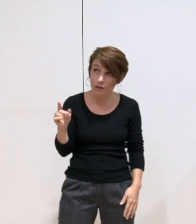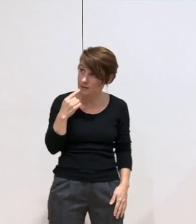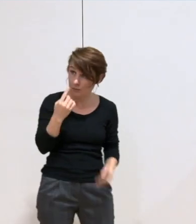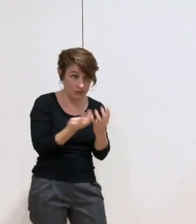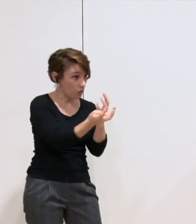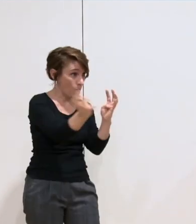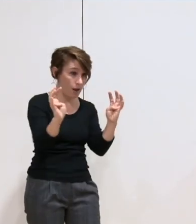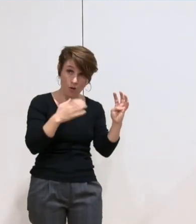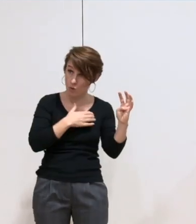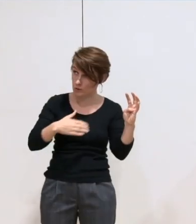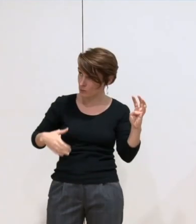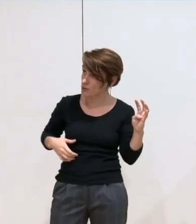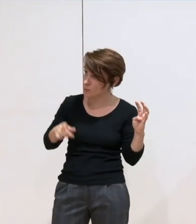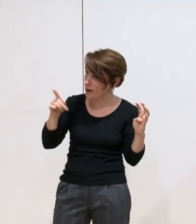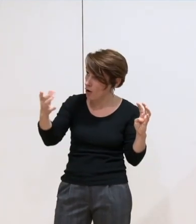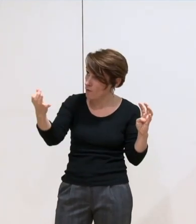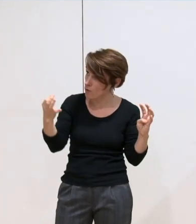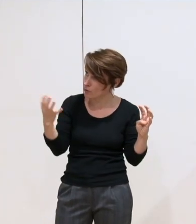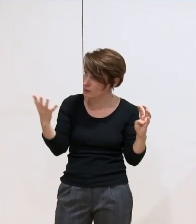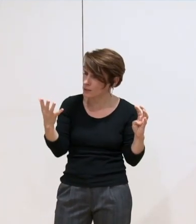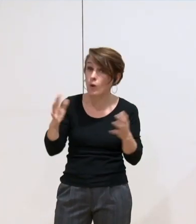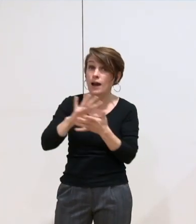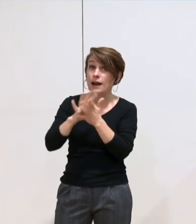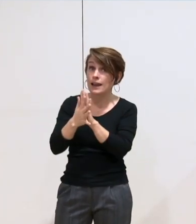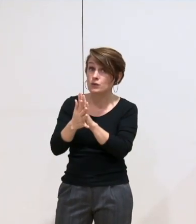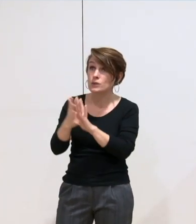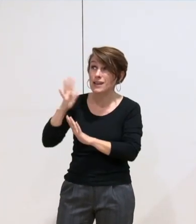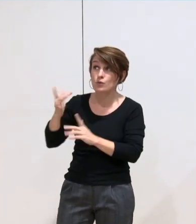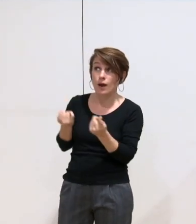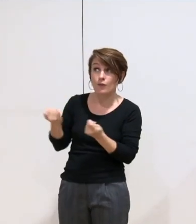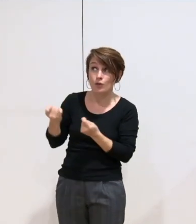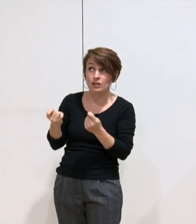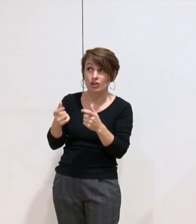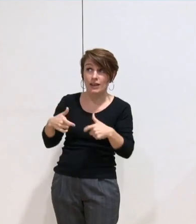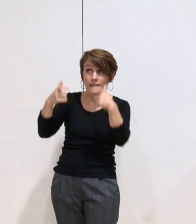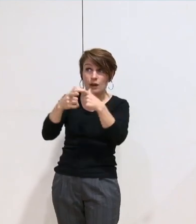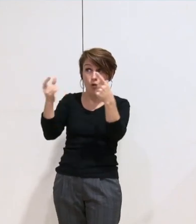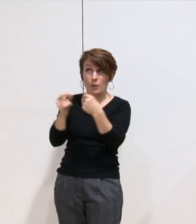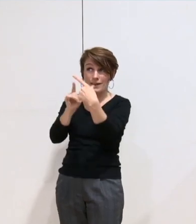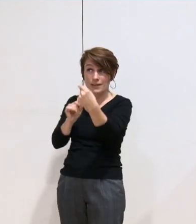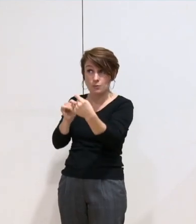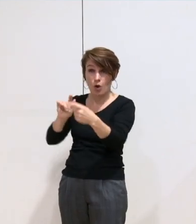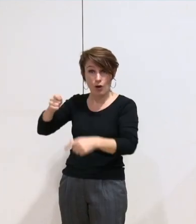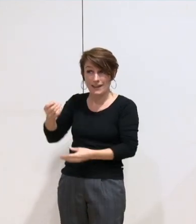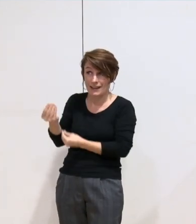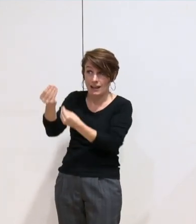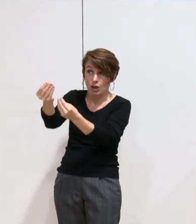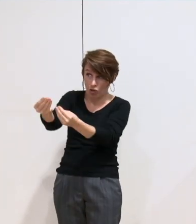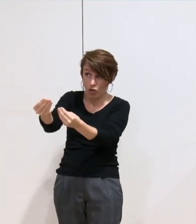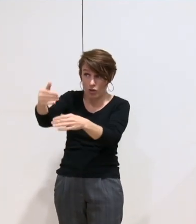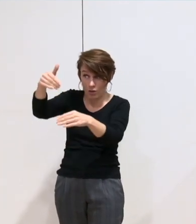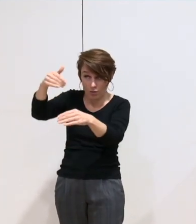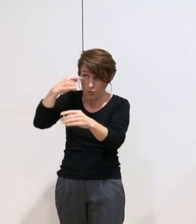dites que l'association qui gérait auparavant le palais des sports a donc remis à la ville une piste en mauvais état.